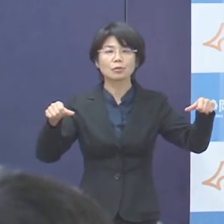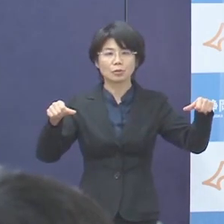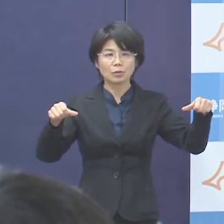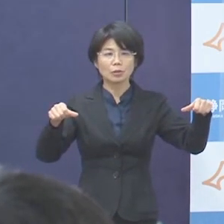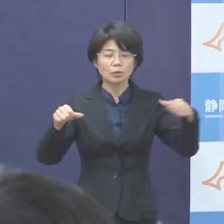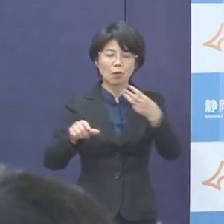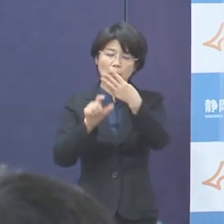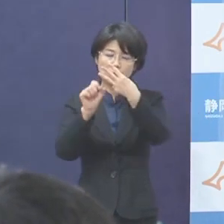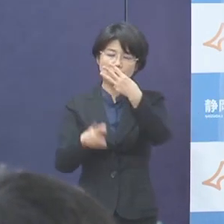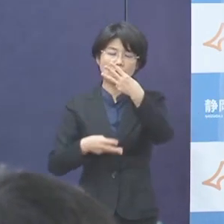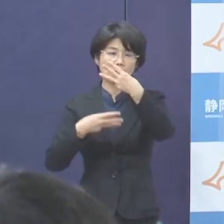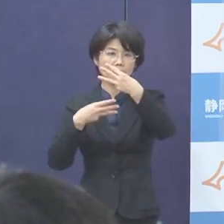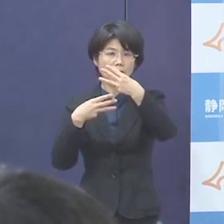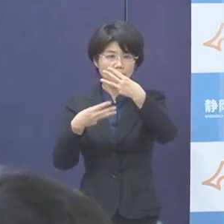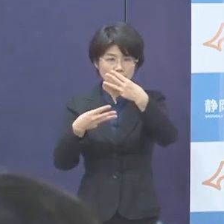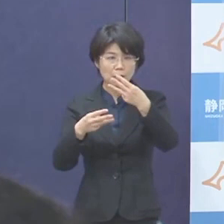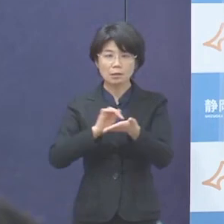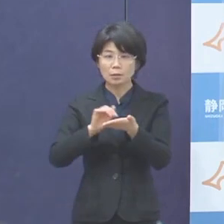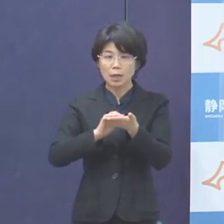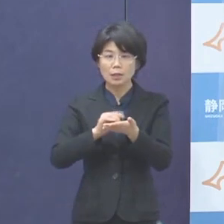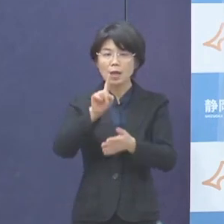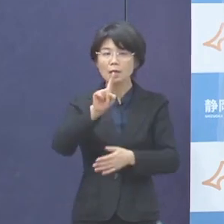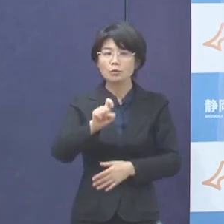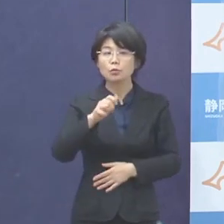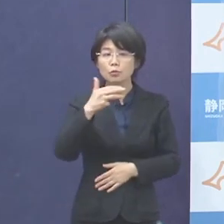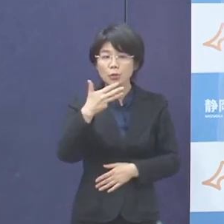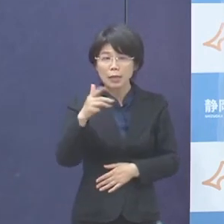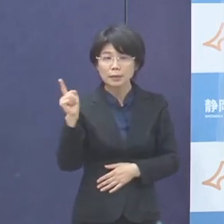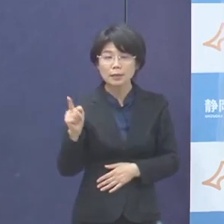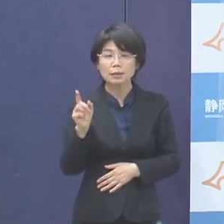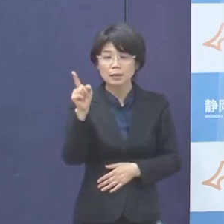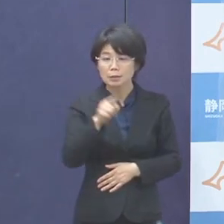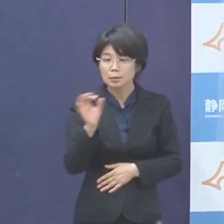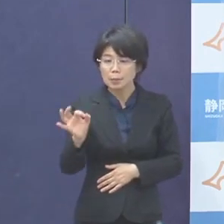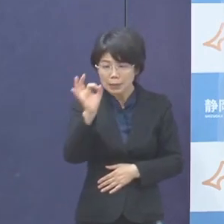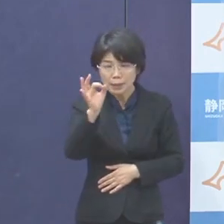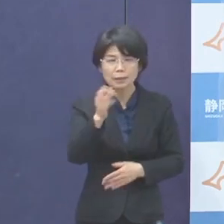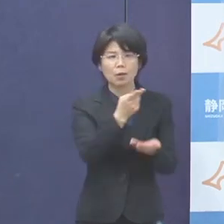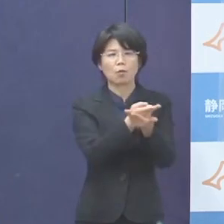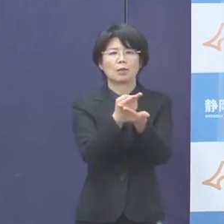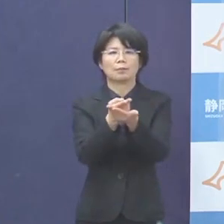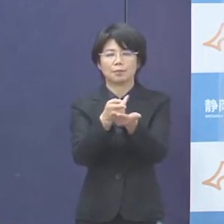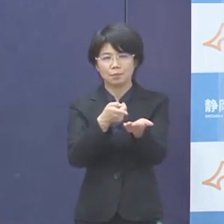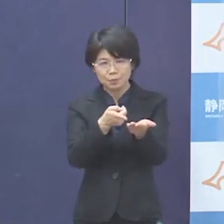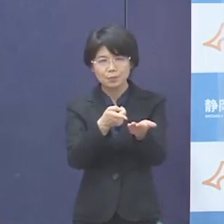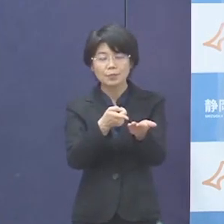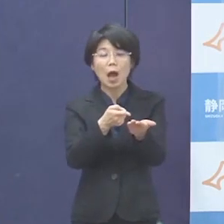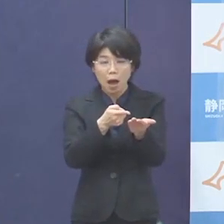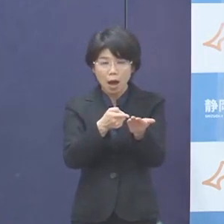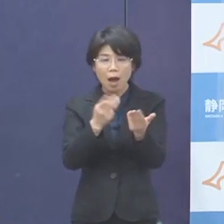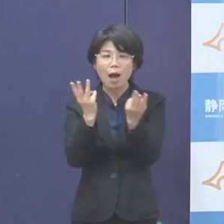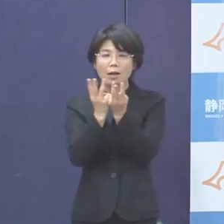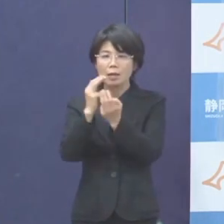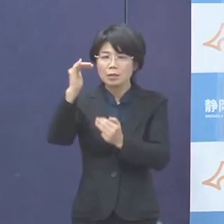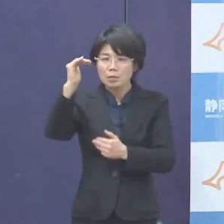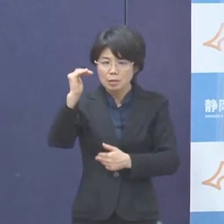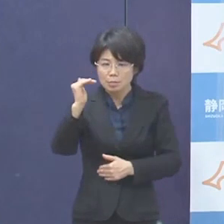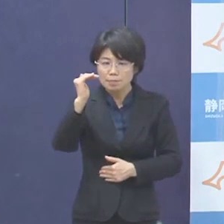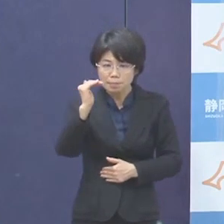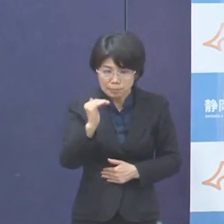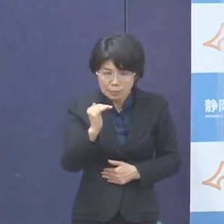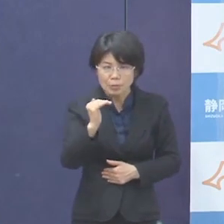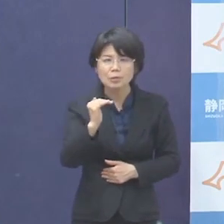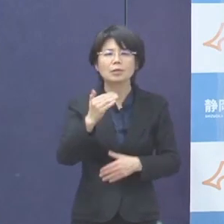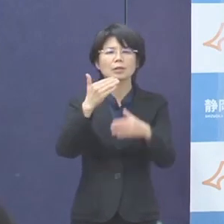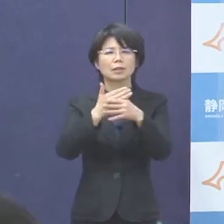3月3日段階では 18% ということでですね、本当に落ち着いてきたなということで、もう県民の皆様方のご協力